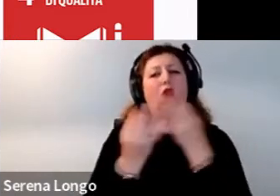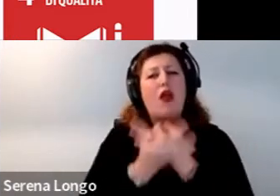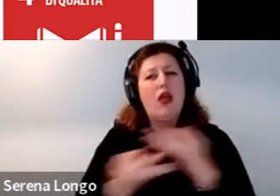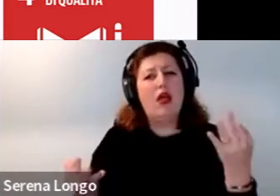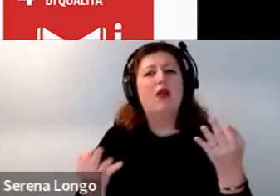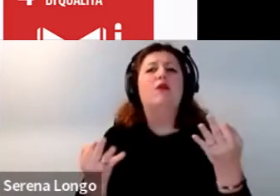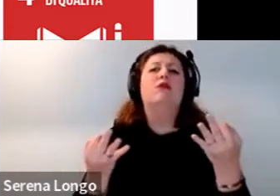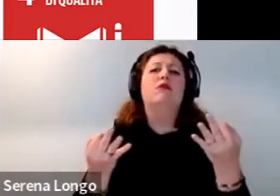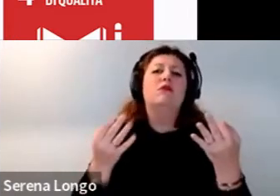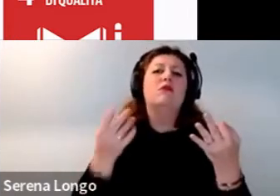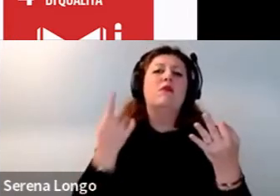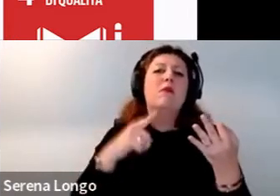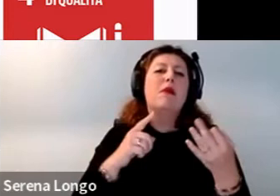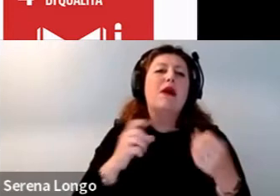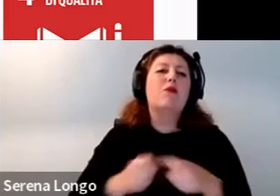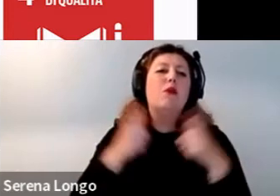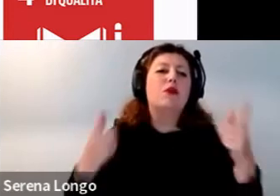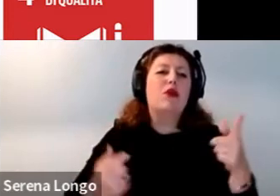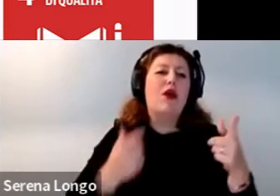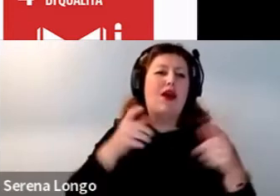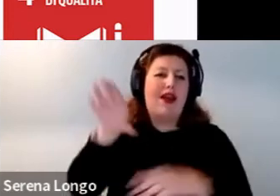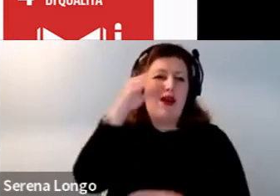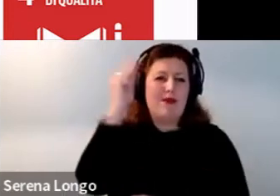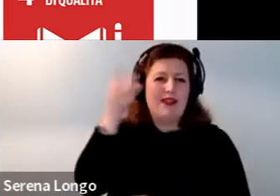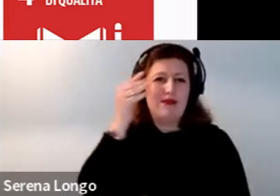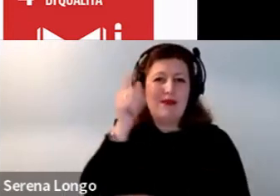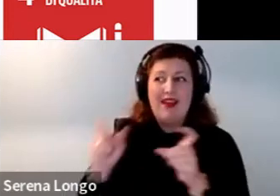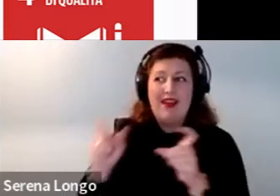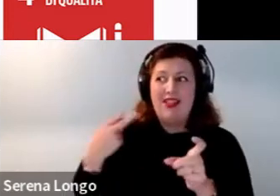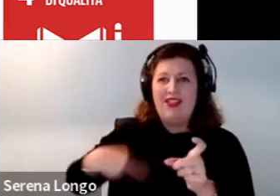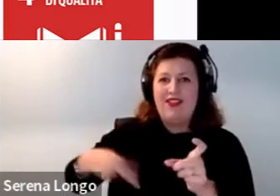come opportunità per tutti, in particolare